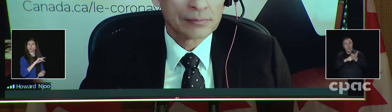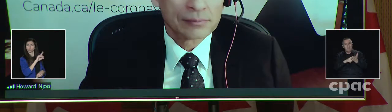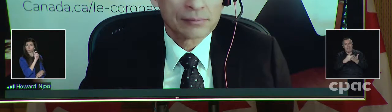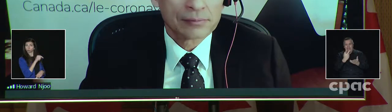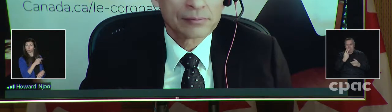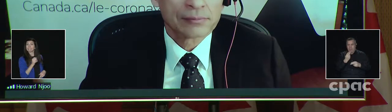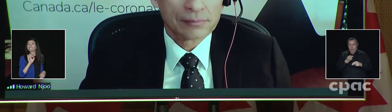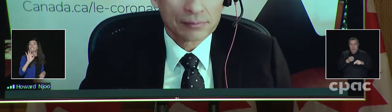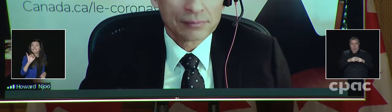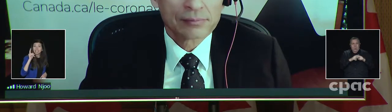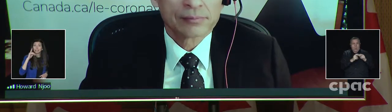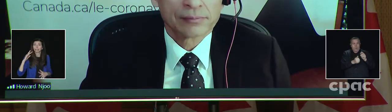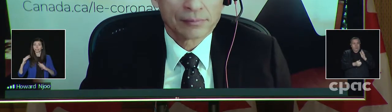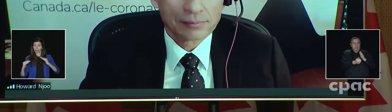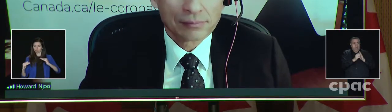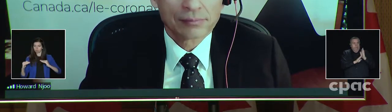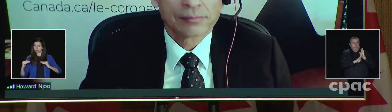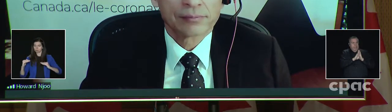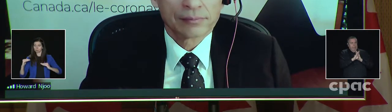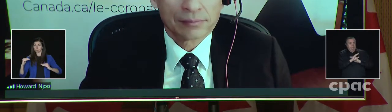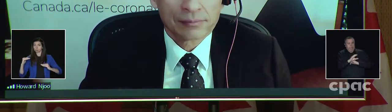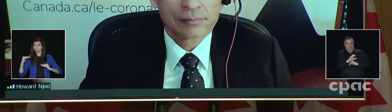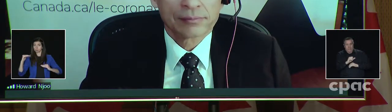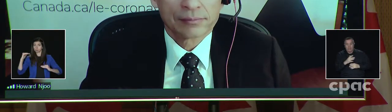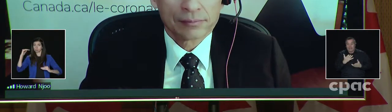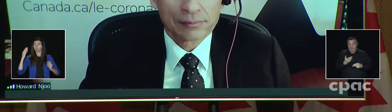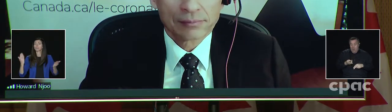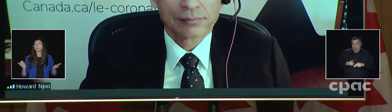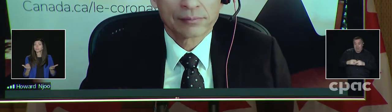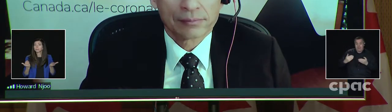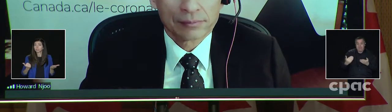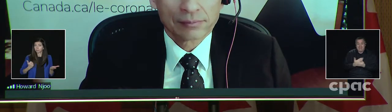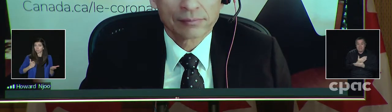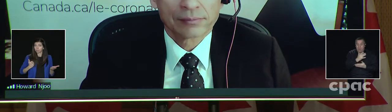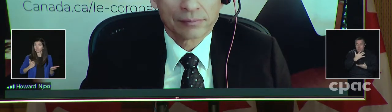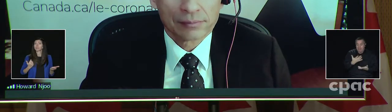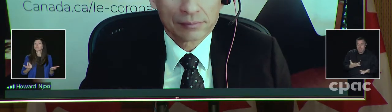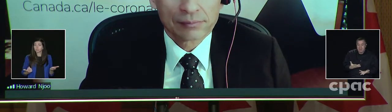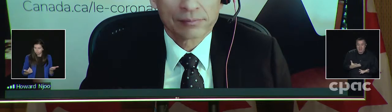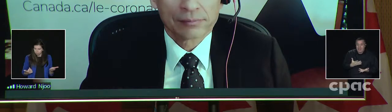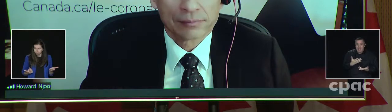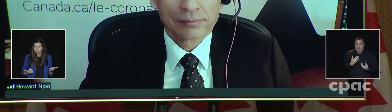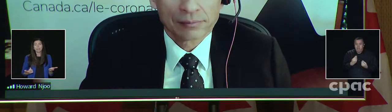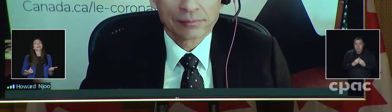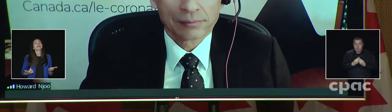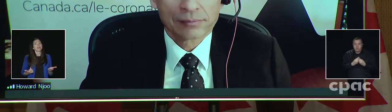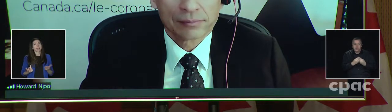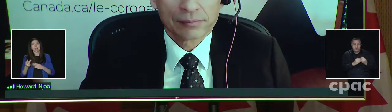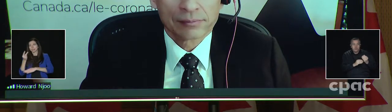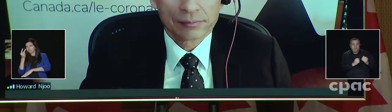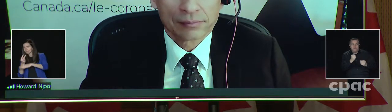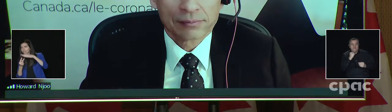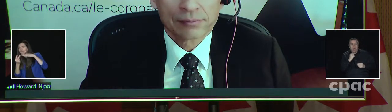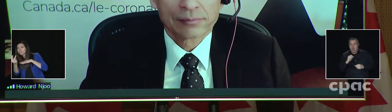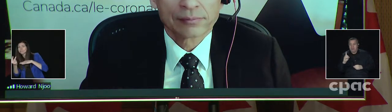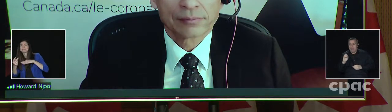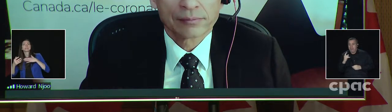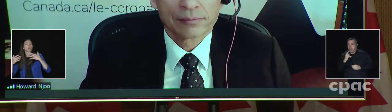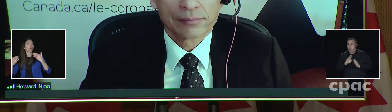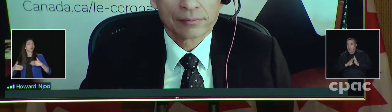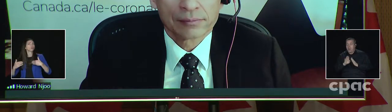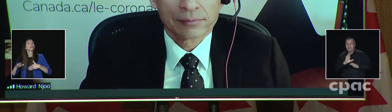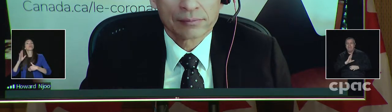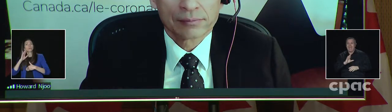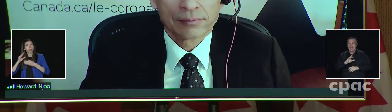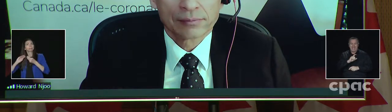hausse accrue des cas. Ça va augmenter parce qu'il n'y a pas nécessairement en ce moment de progression du Delta. Mais au Québec, en Ontario, c'est